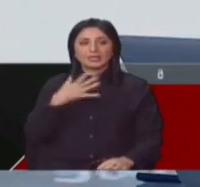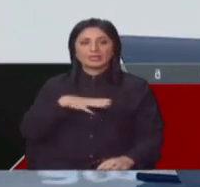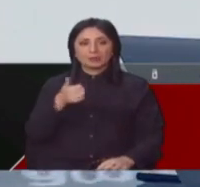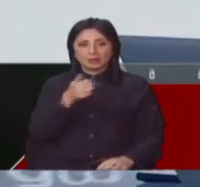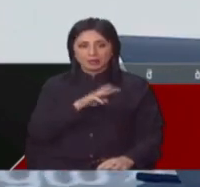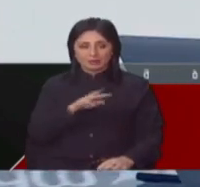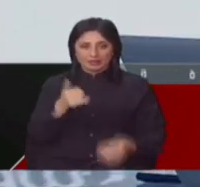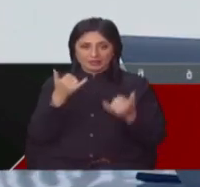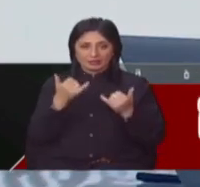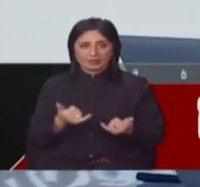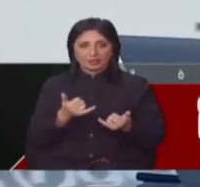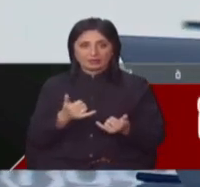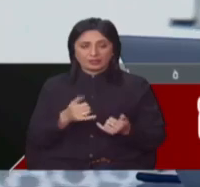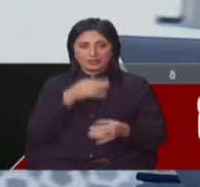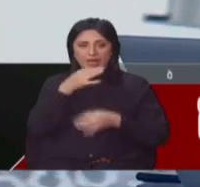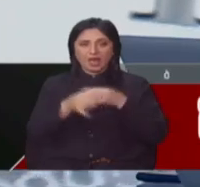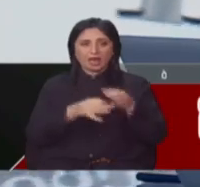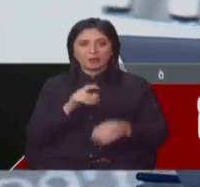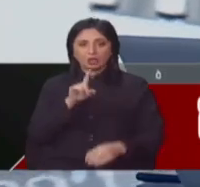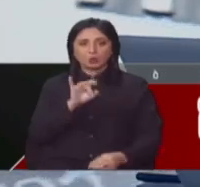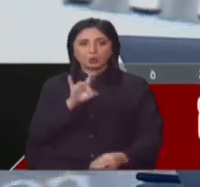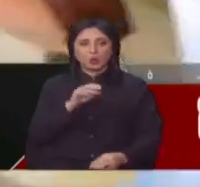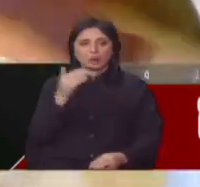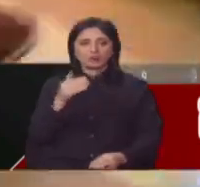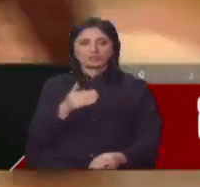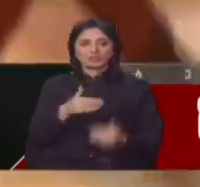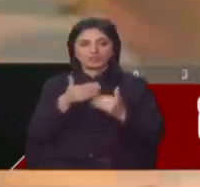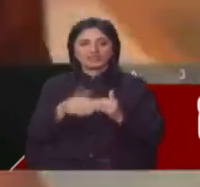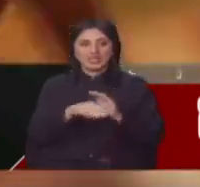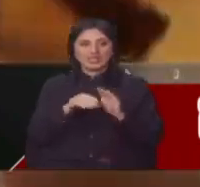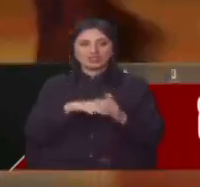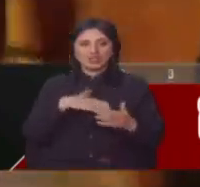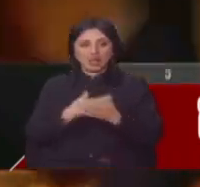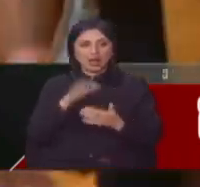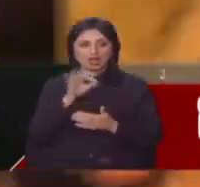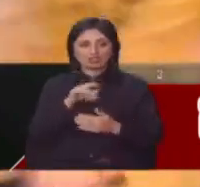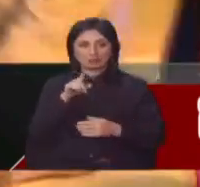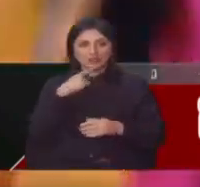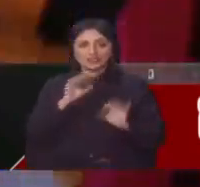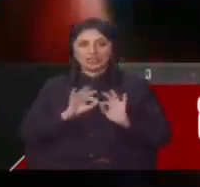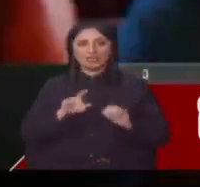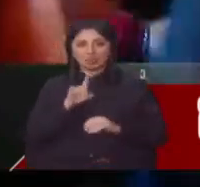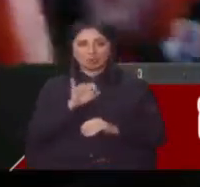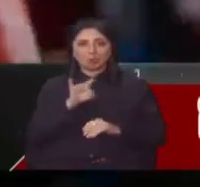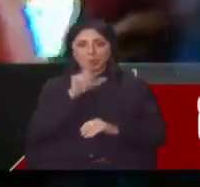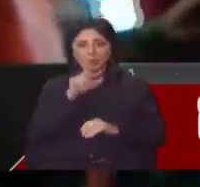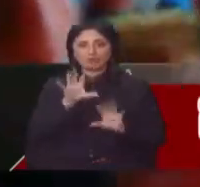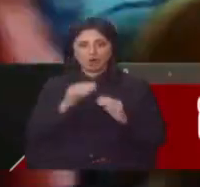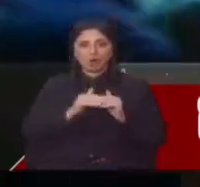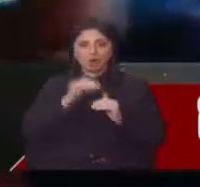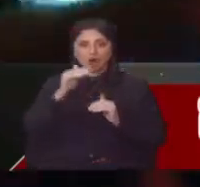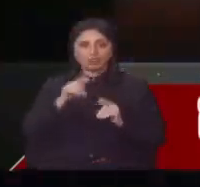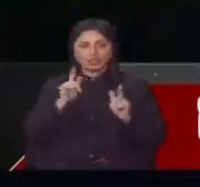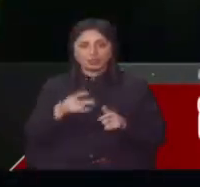Საქართველოს პრემიერ-მინისტრი დღეს გამოეხმა ურა სალომე ზურაბიშვილის წინასაარჩევნო აქტივობებსაც. Მისი განცხადებით სალომე ზურაბიშვილი